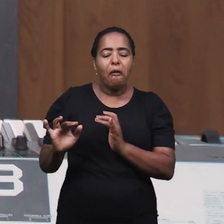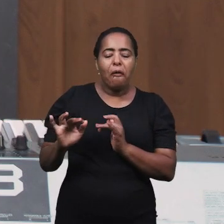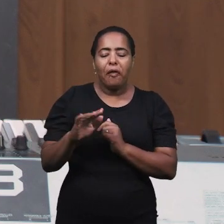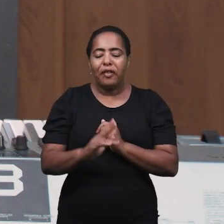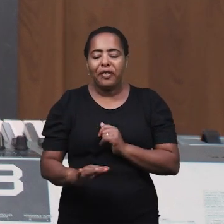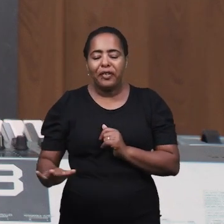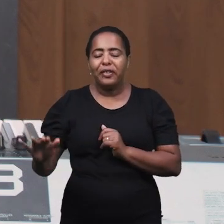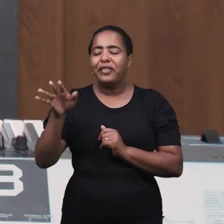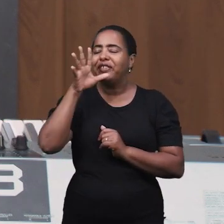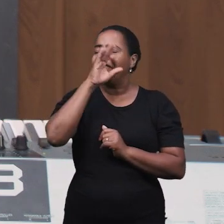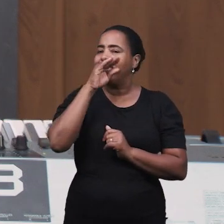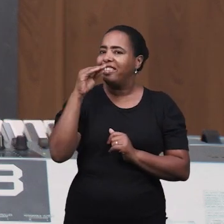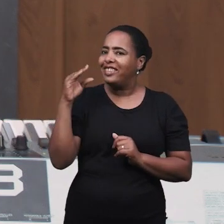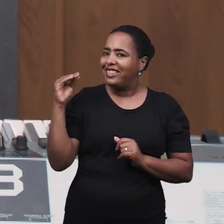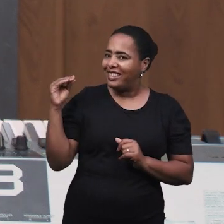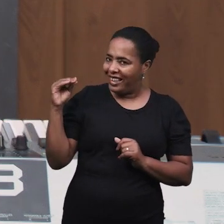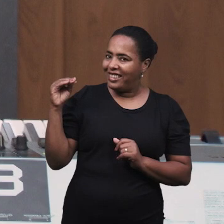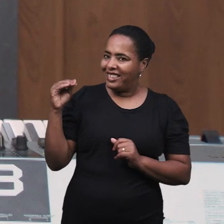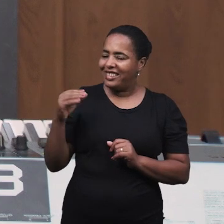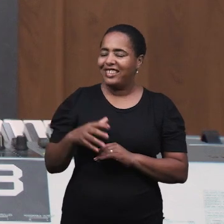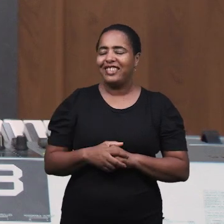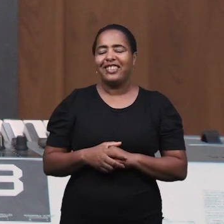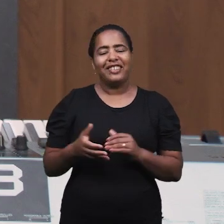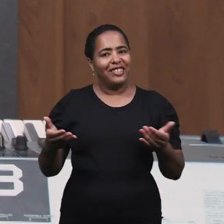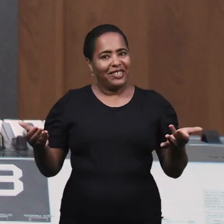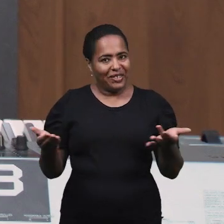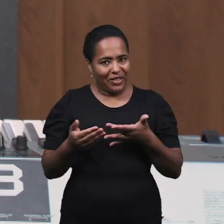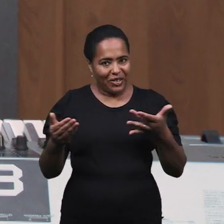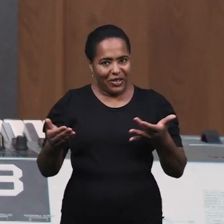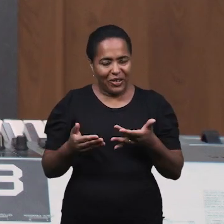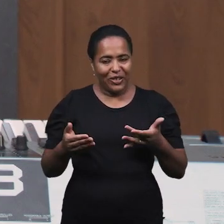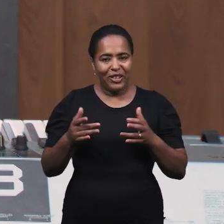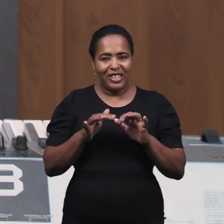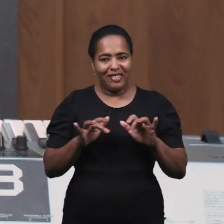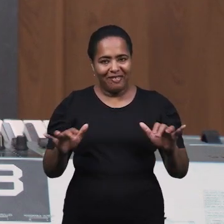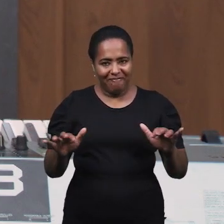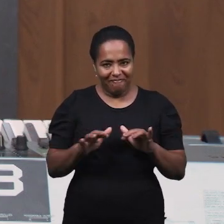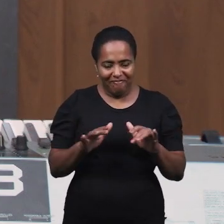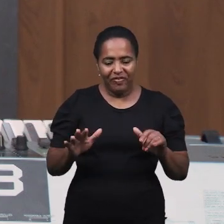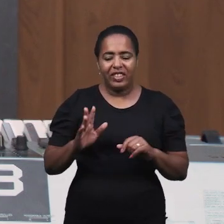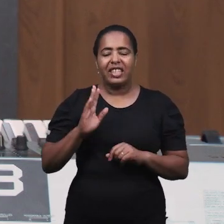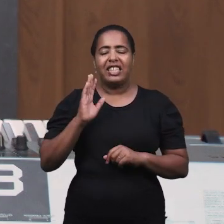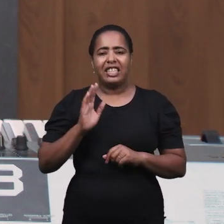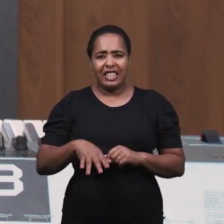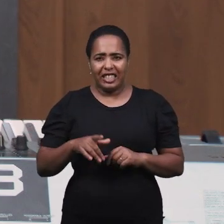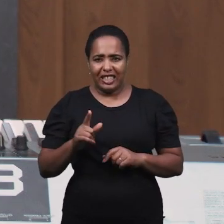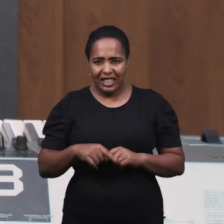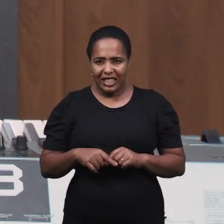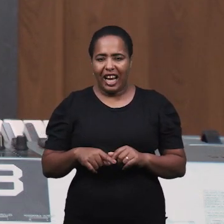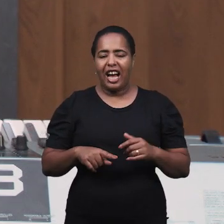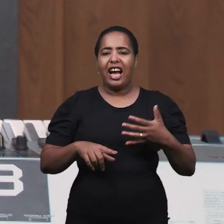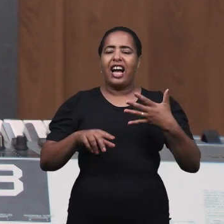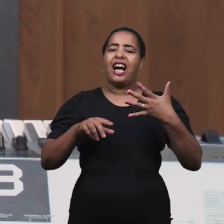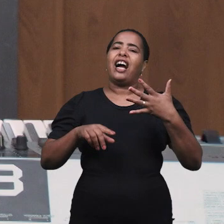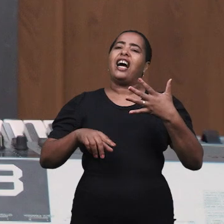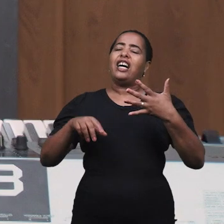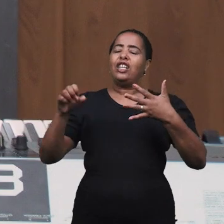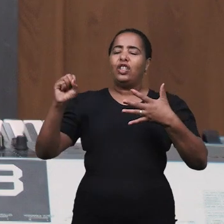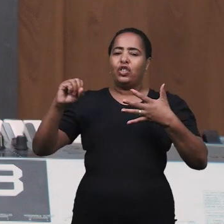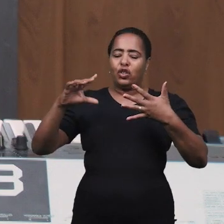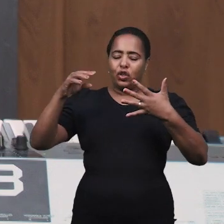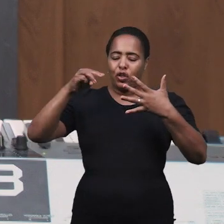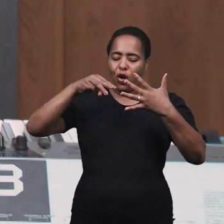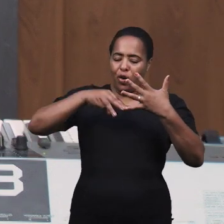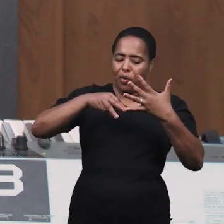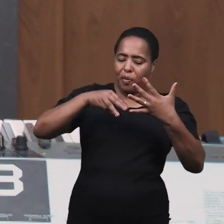louange de ses serviteurs, des enfants, des adolescents. Aujourd'hui, nous allons finaliser cette mélodie. Nous avons déjà fait l'échelle